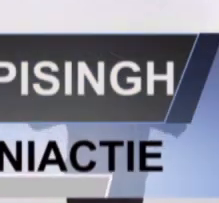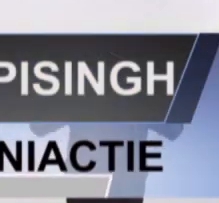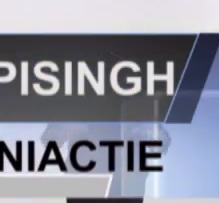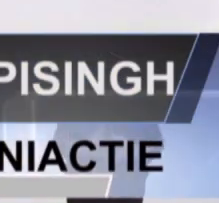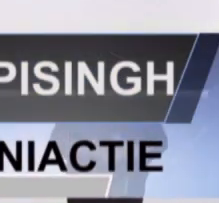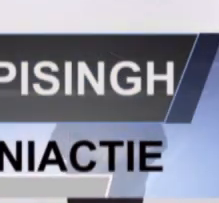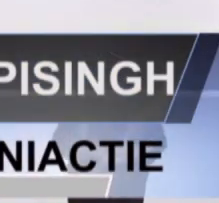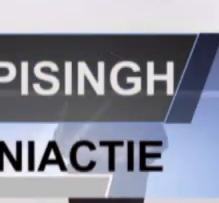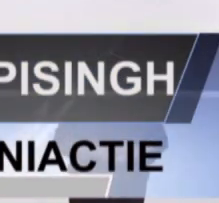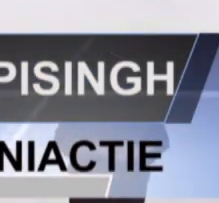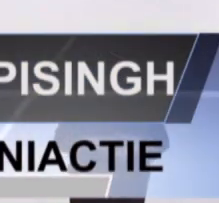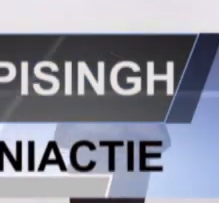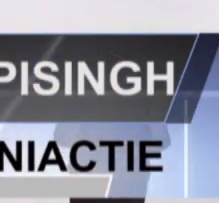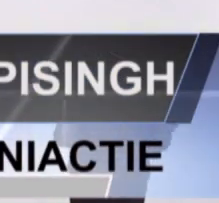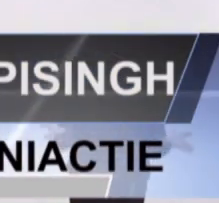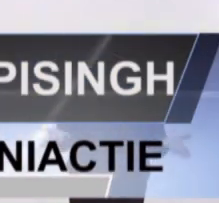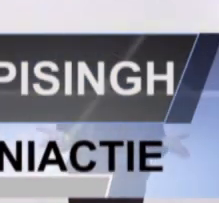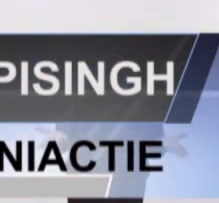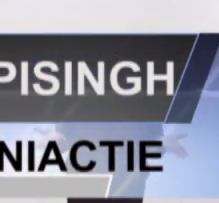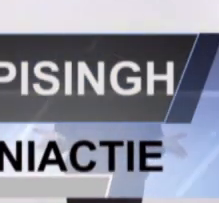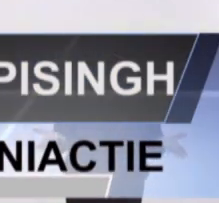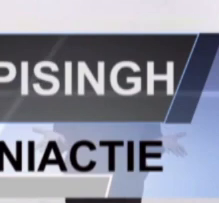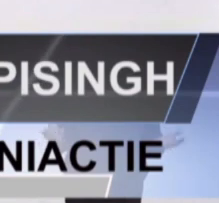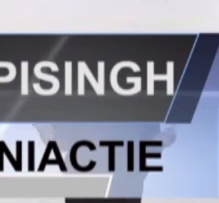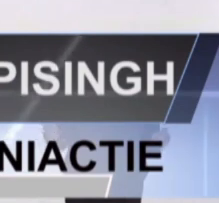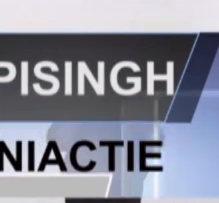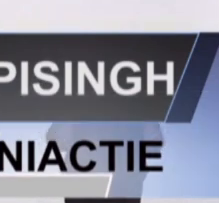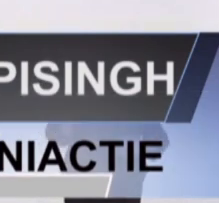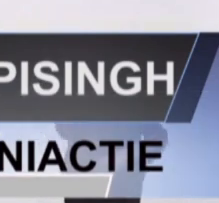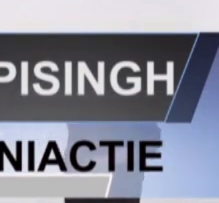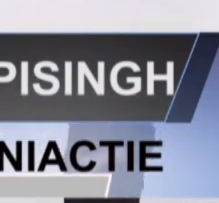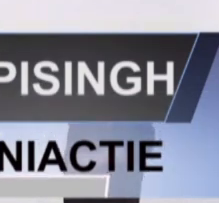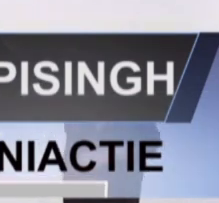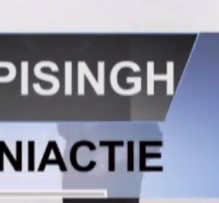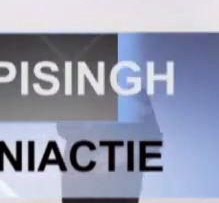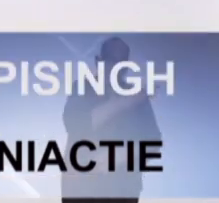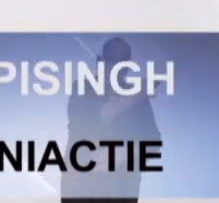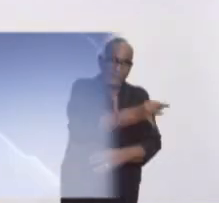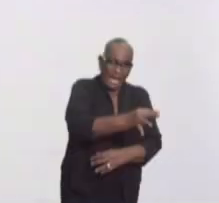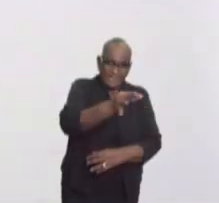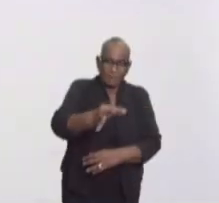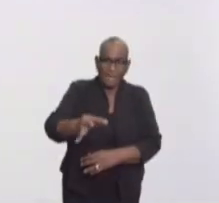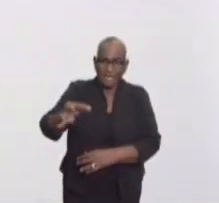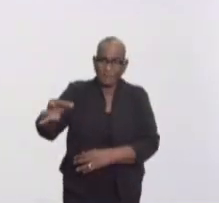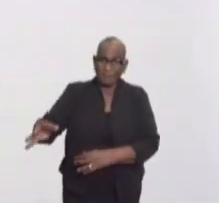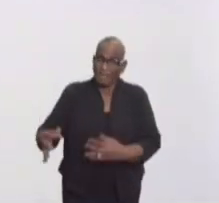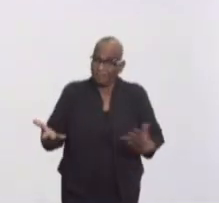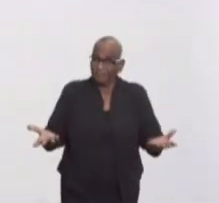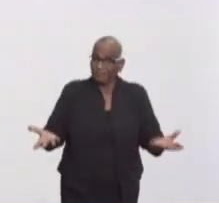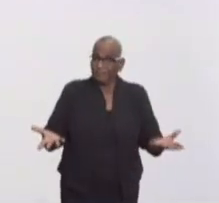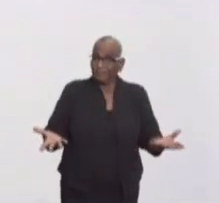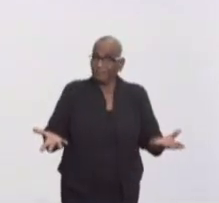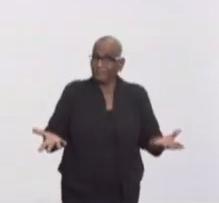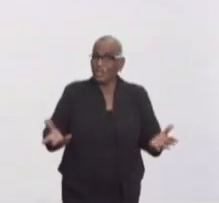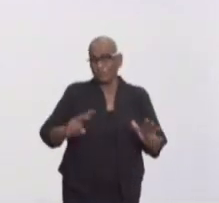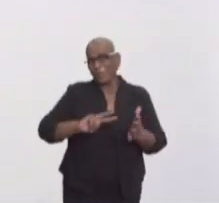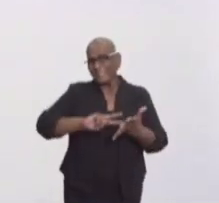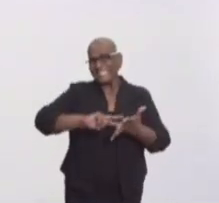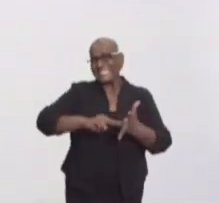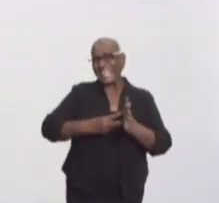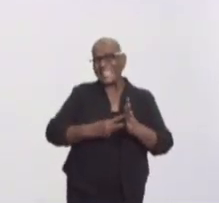afzonderlijke vaccinatiesites geen antwoord op geven, omdat wij worden geleid daarin en geadviseerd door een technische